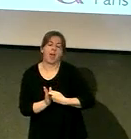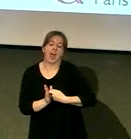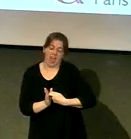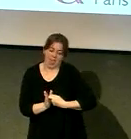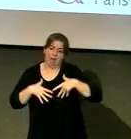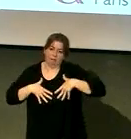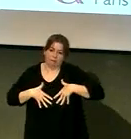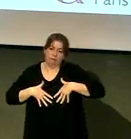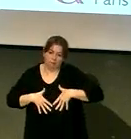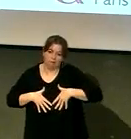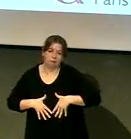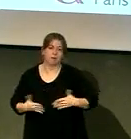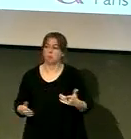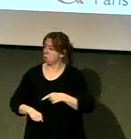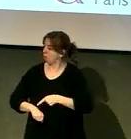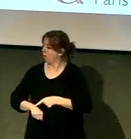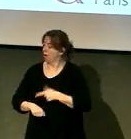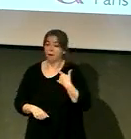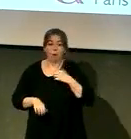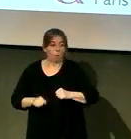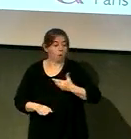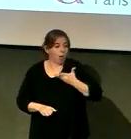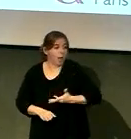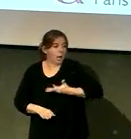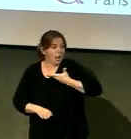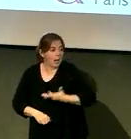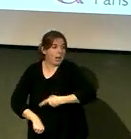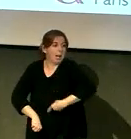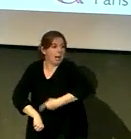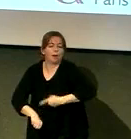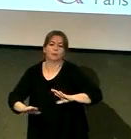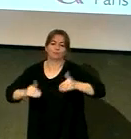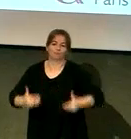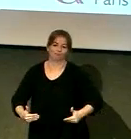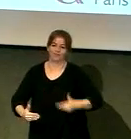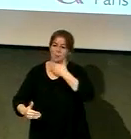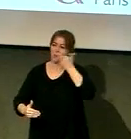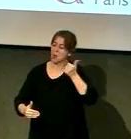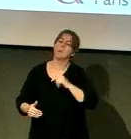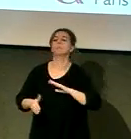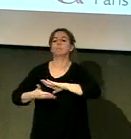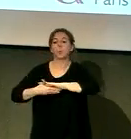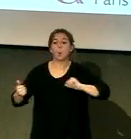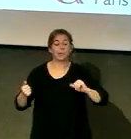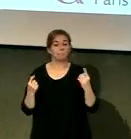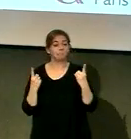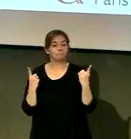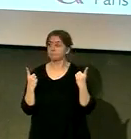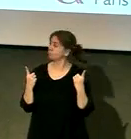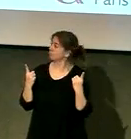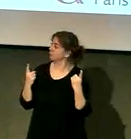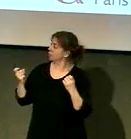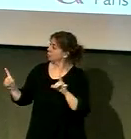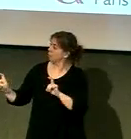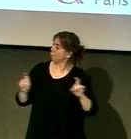On s'arrête parce qu'on peut parler aussi pendant 2 jours et on passe à des questions. Donc tu veux t'asseoir